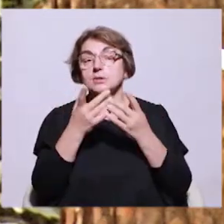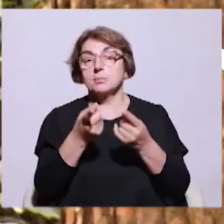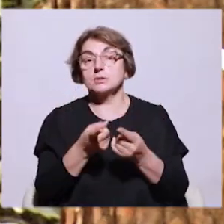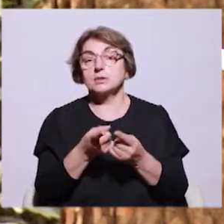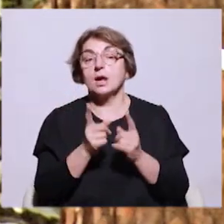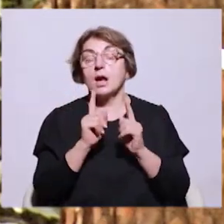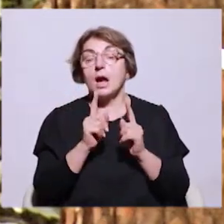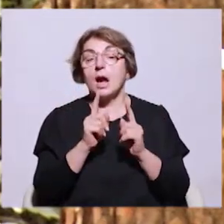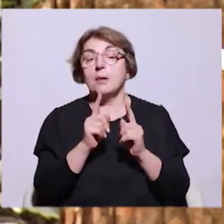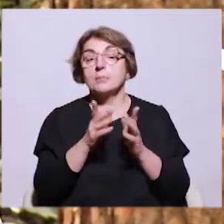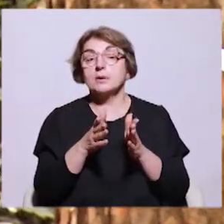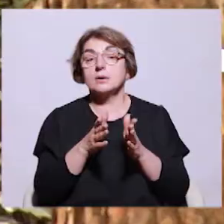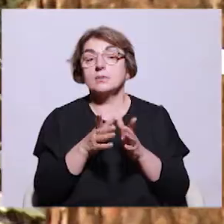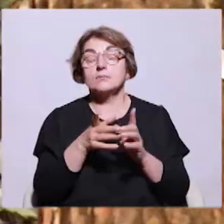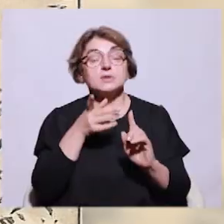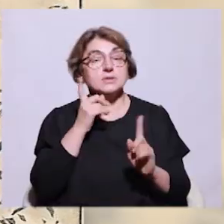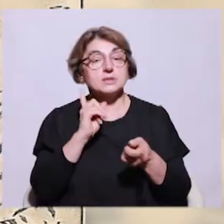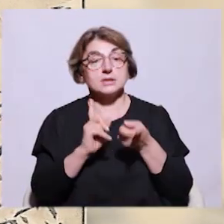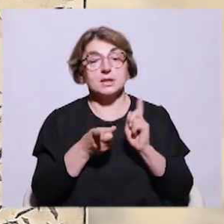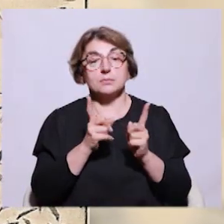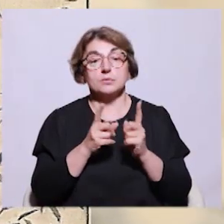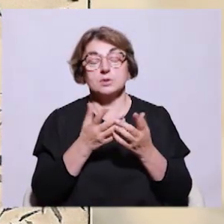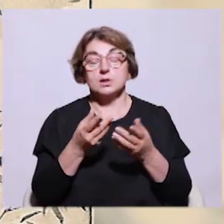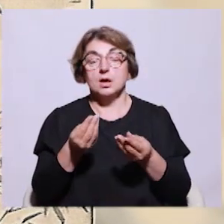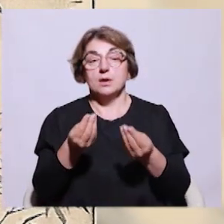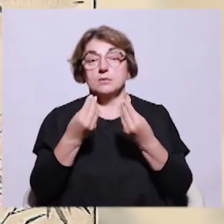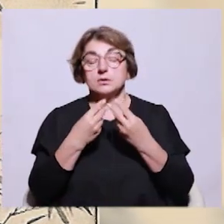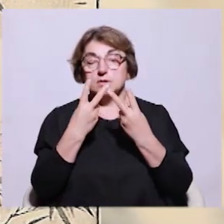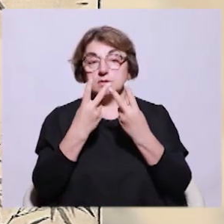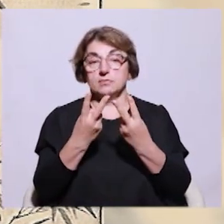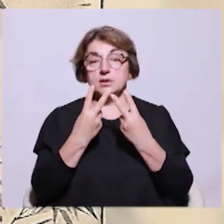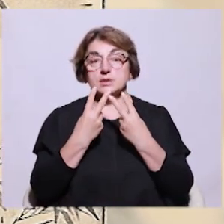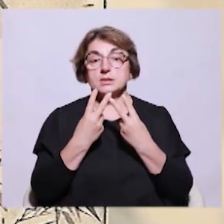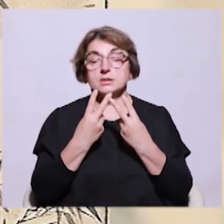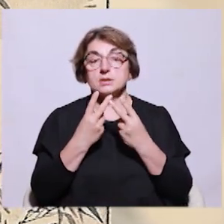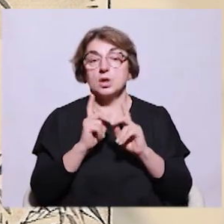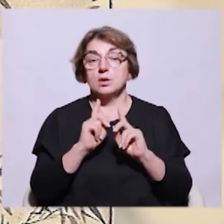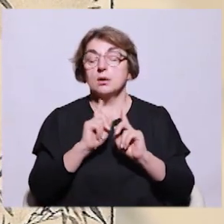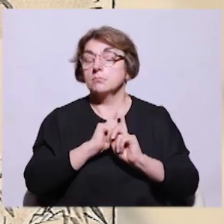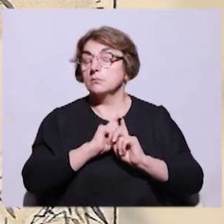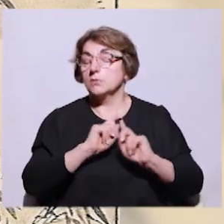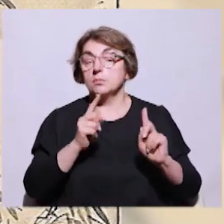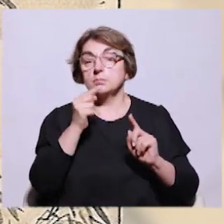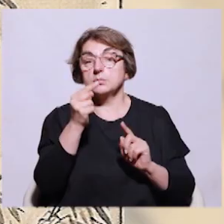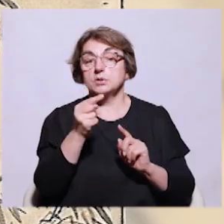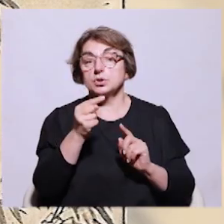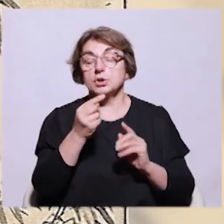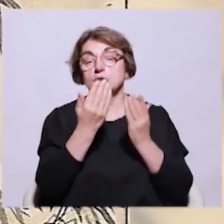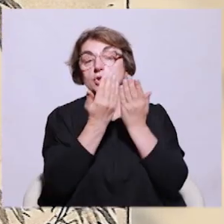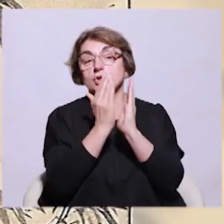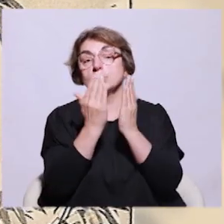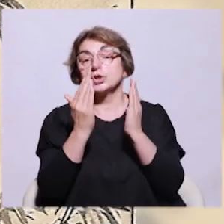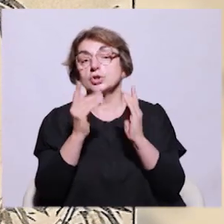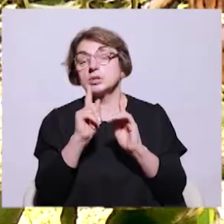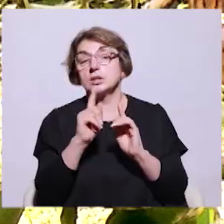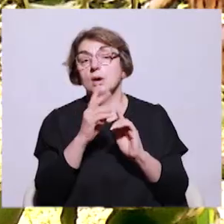მაგრამ ამ ხრივ რეალისტურად გადმოცემის თვალსაზრისით არის უნიკალური მისი შირმები,